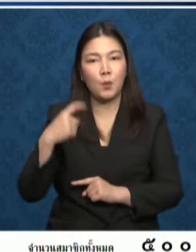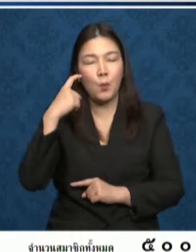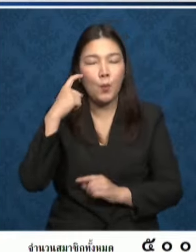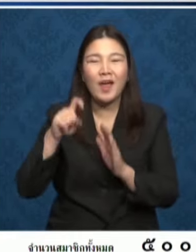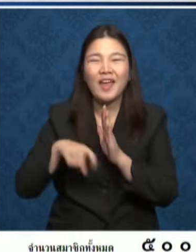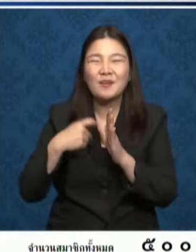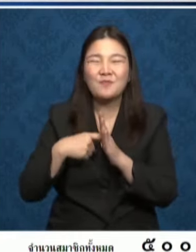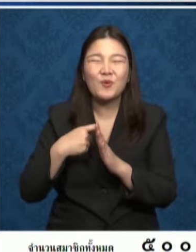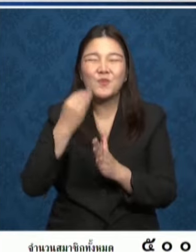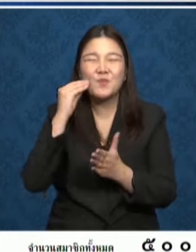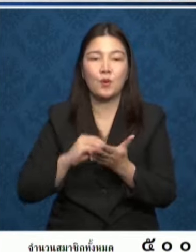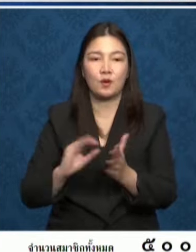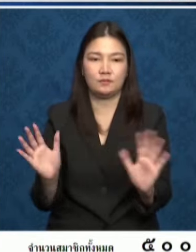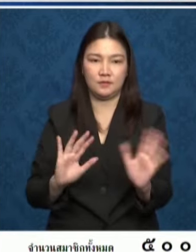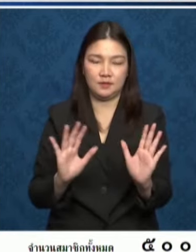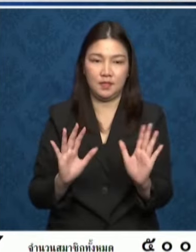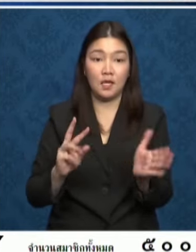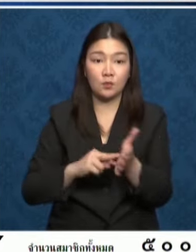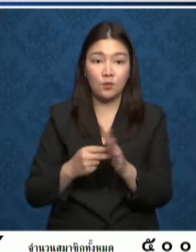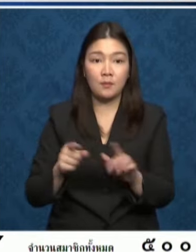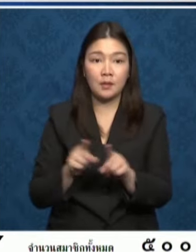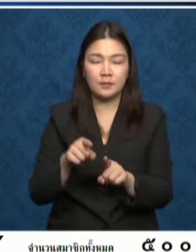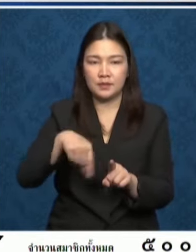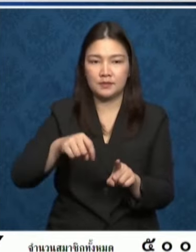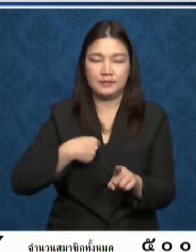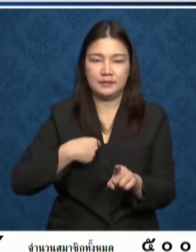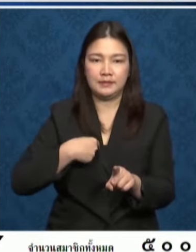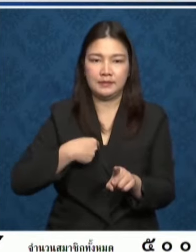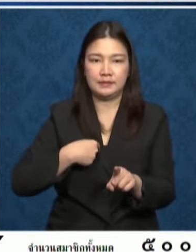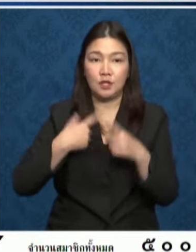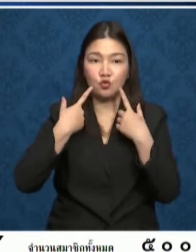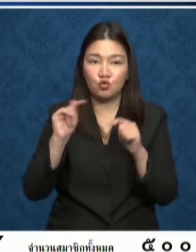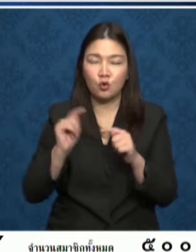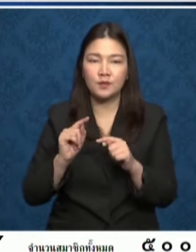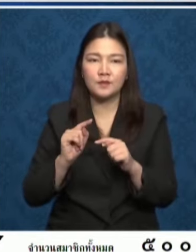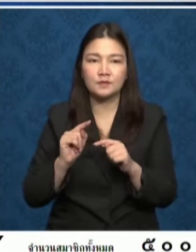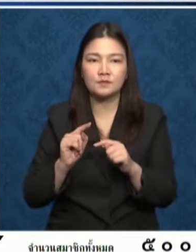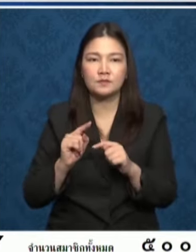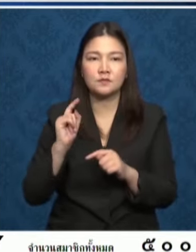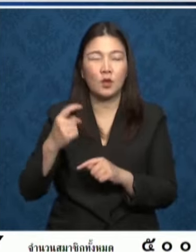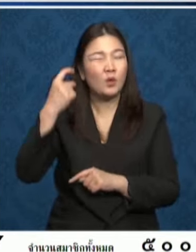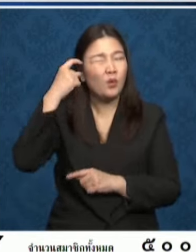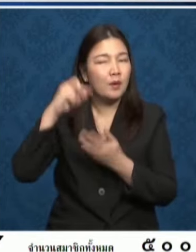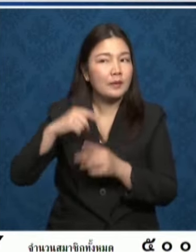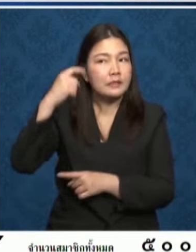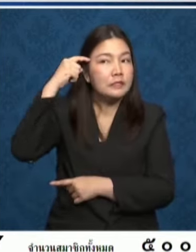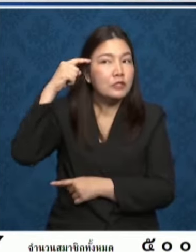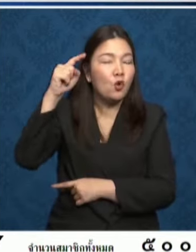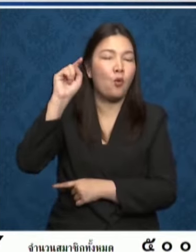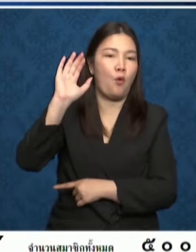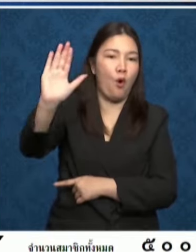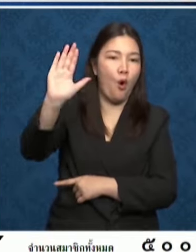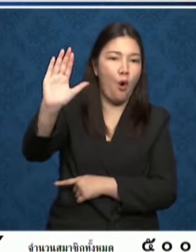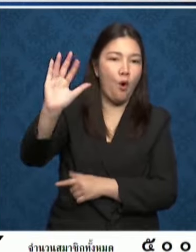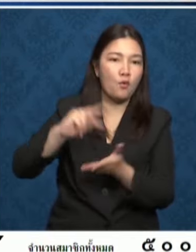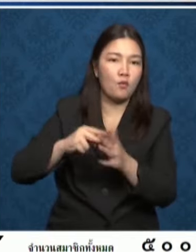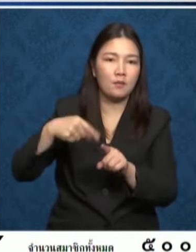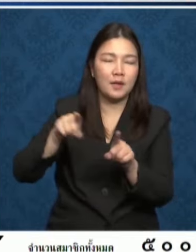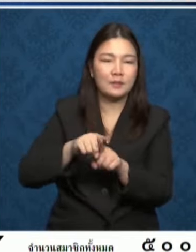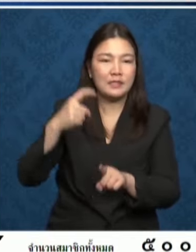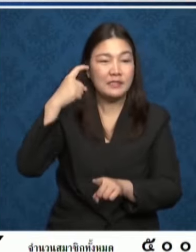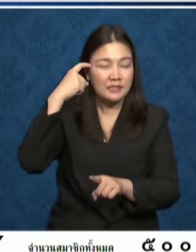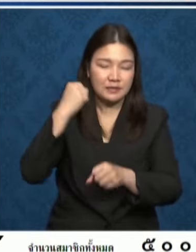ครับและปัญหาประการหนึ่งก็คือเกิดขึ้นมาจากอคติซึ่งเป็นผลมาจากการประกอบ